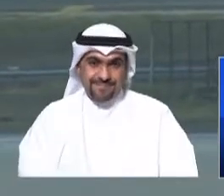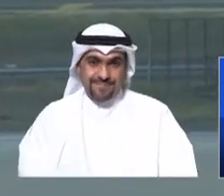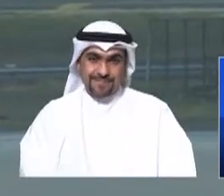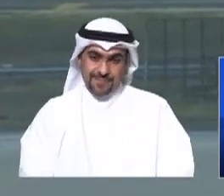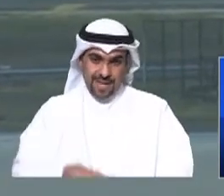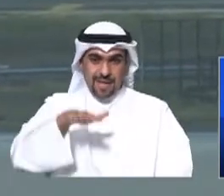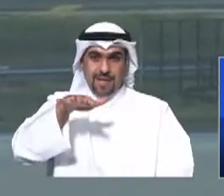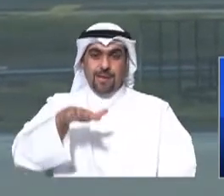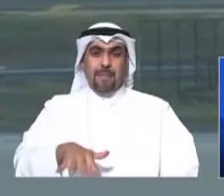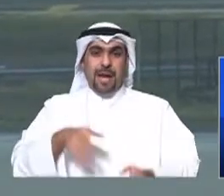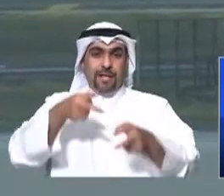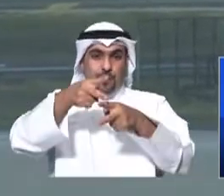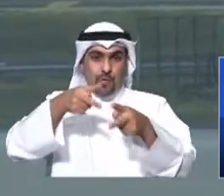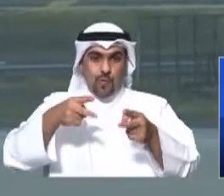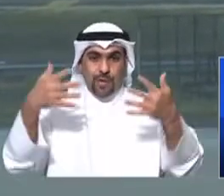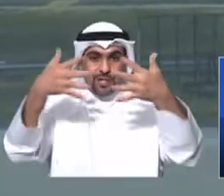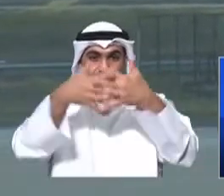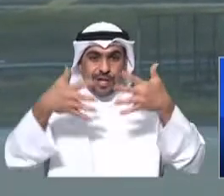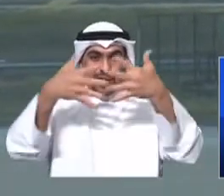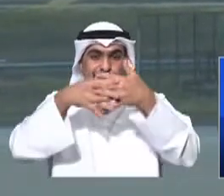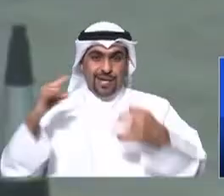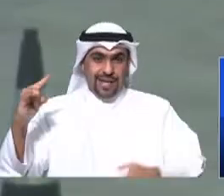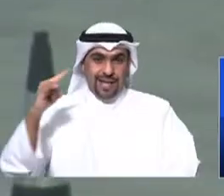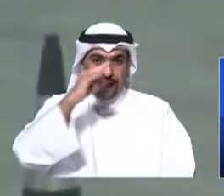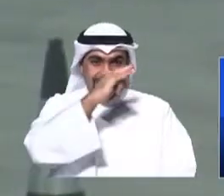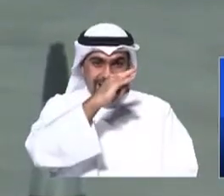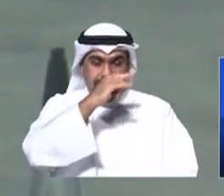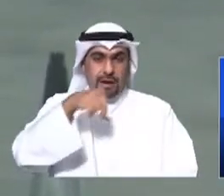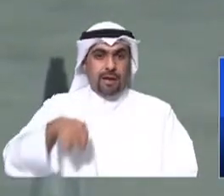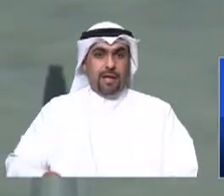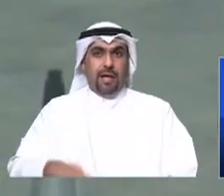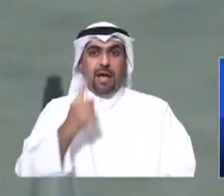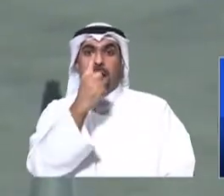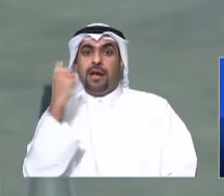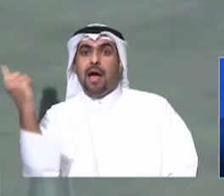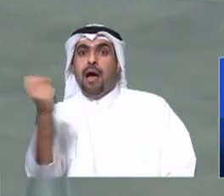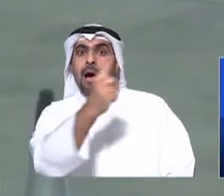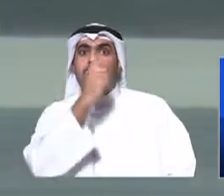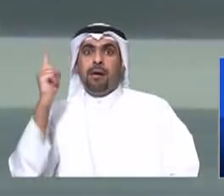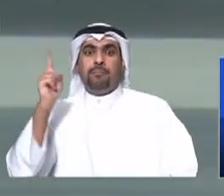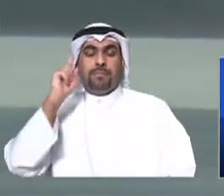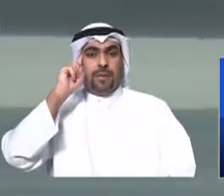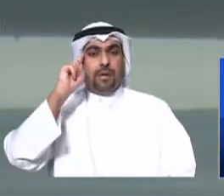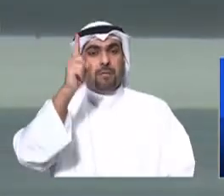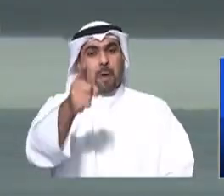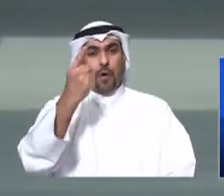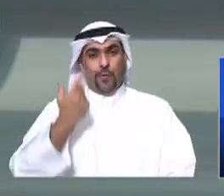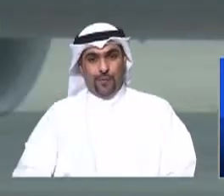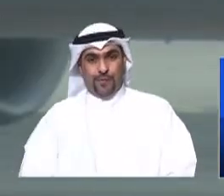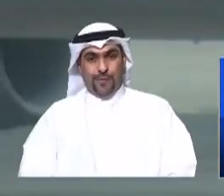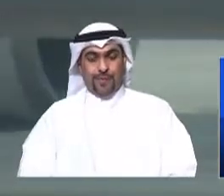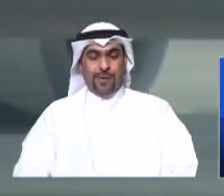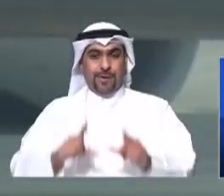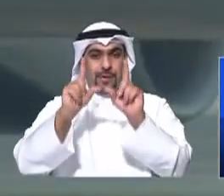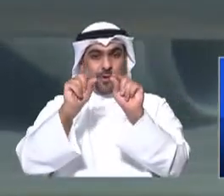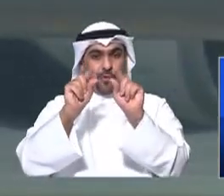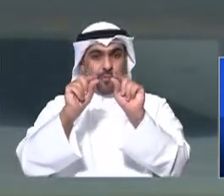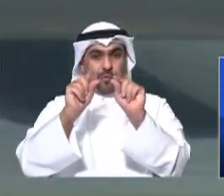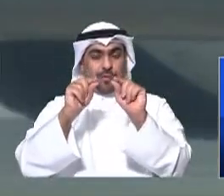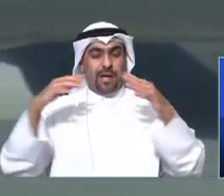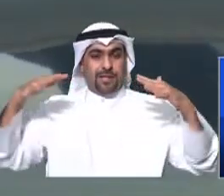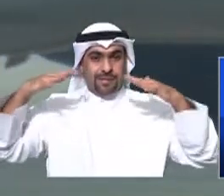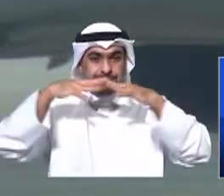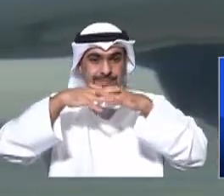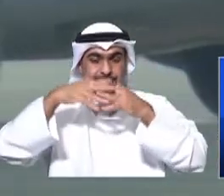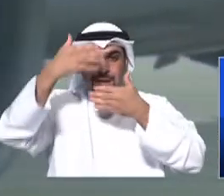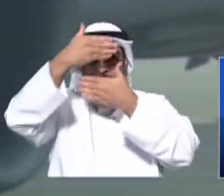وقوة شركة الخطوط الجوية الكويتية في الأسواق العالمية، فهو تجسيد كذلك على متانة وقوة العلاقة بين دولة